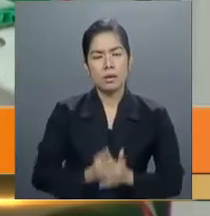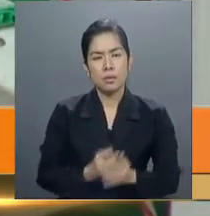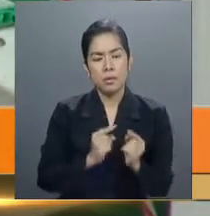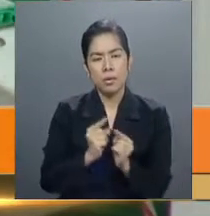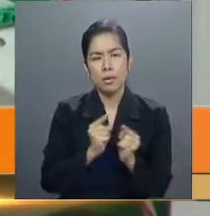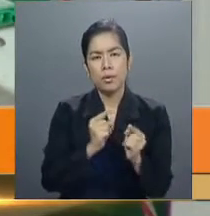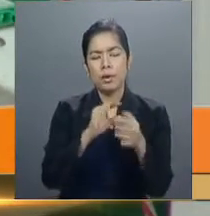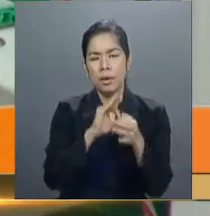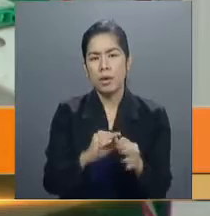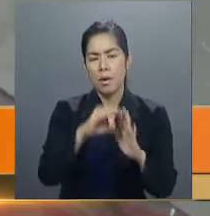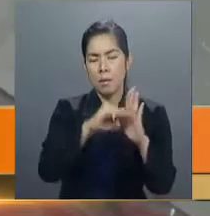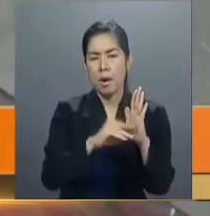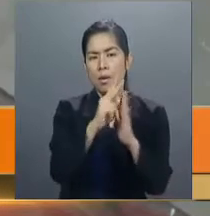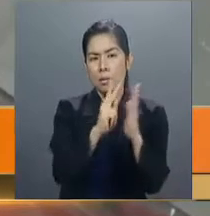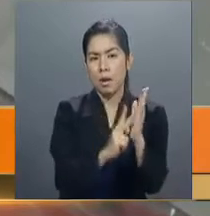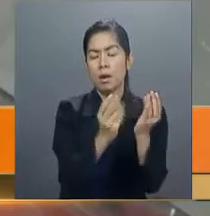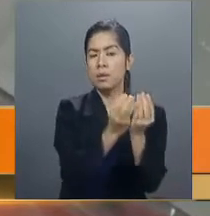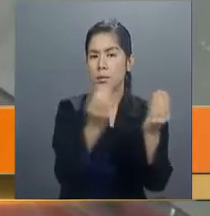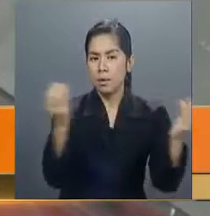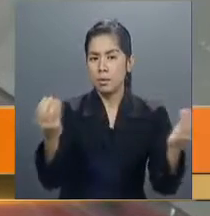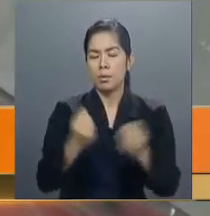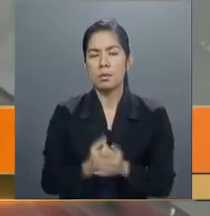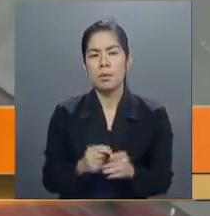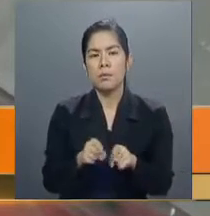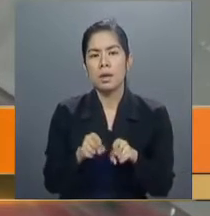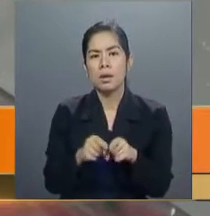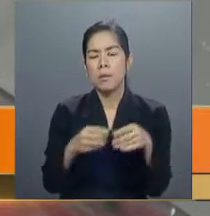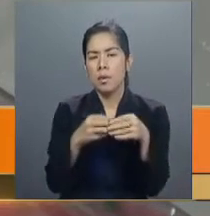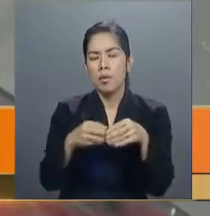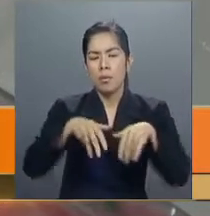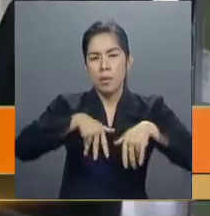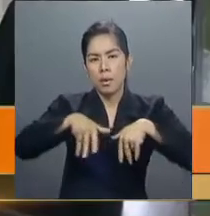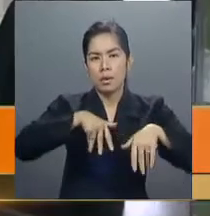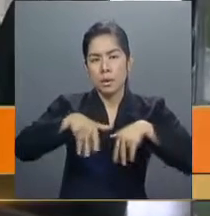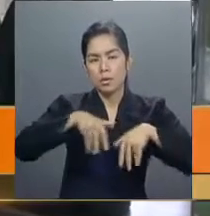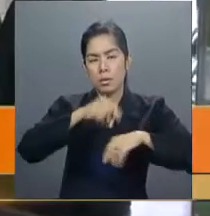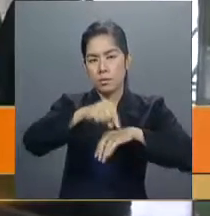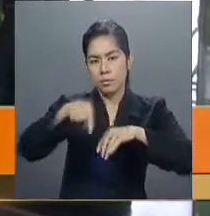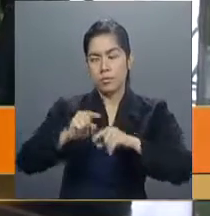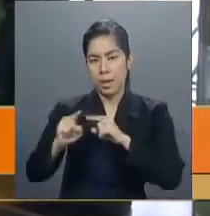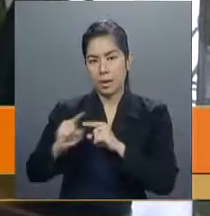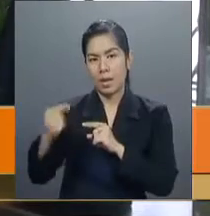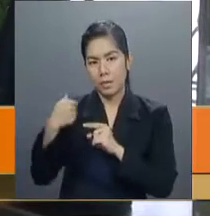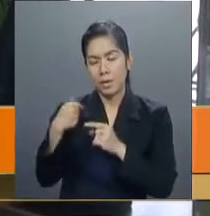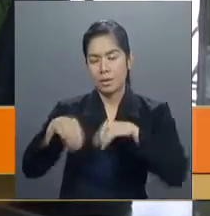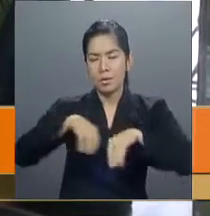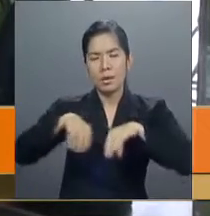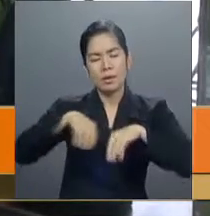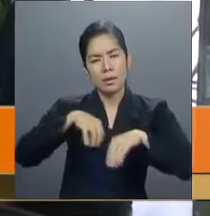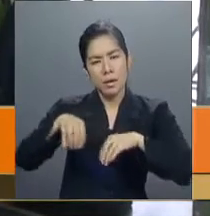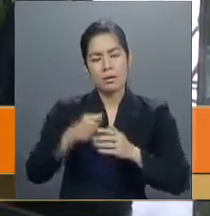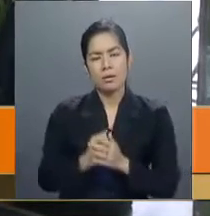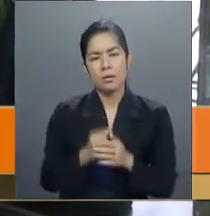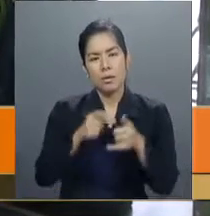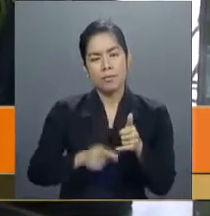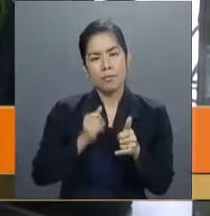ฉบับลงประชามติเช่นเดียวกับเครือข่ายภาคประชาสังคมในพื้นที่ก็จะจัดเวทีแลกเปลี่ยนความคิดเห็นในวันที่2สิงห